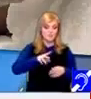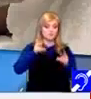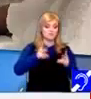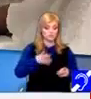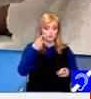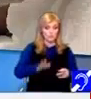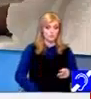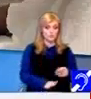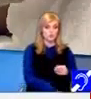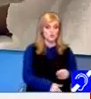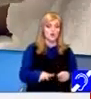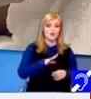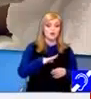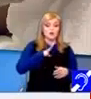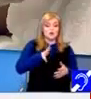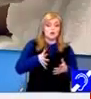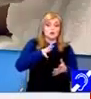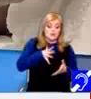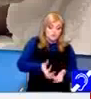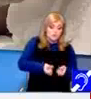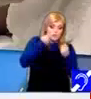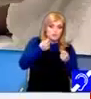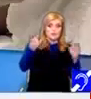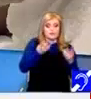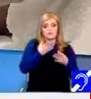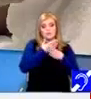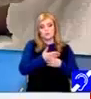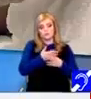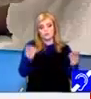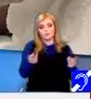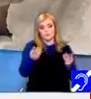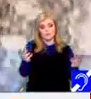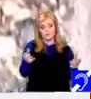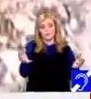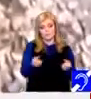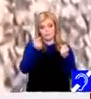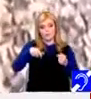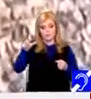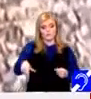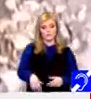picioare fracturate, iar pentru a ieși din canal a fost nevoie de intervenția salvatorilor.